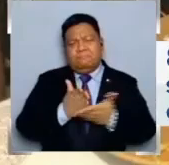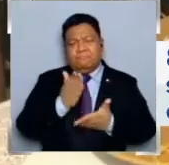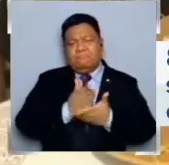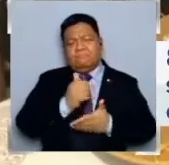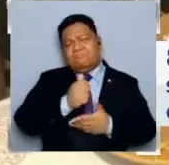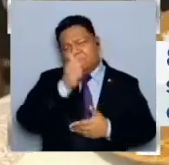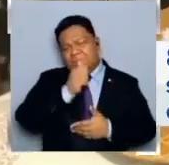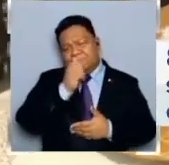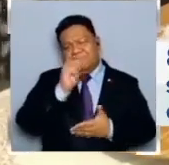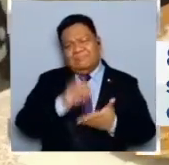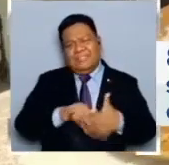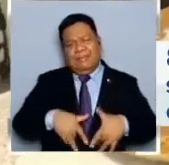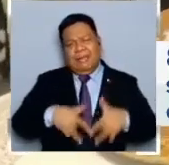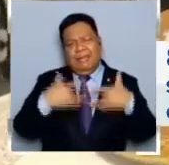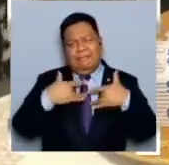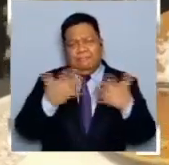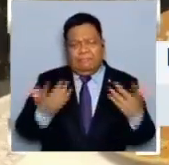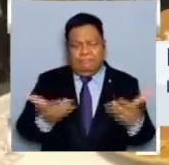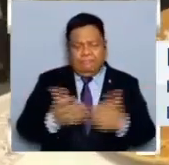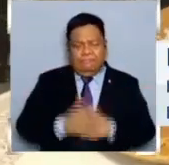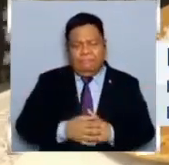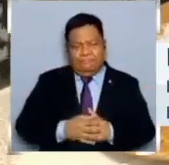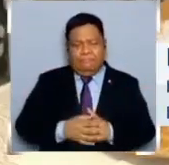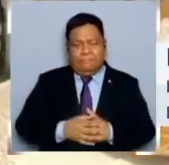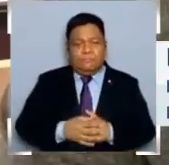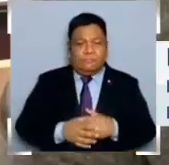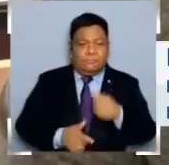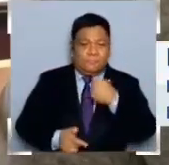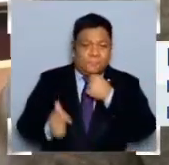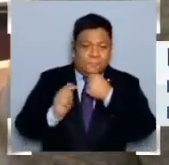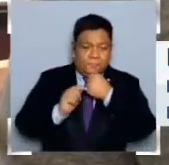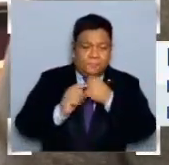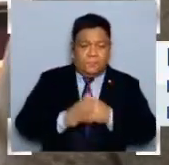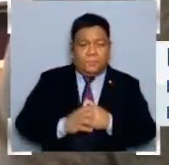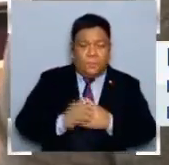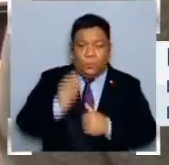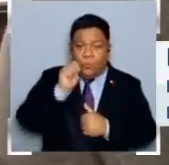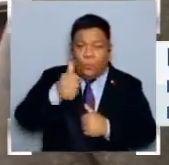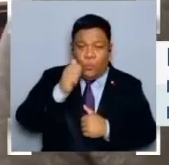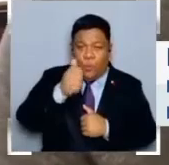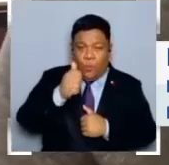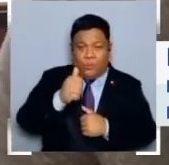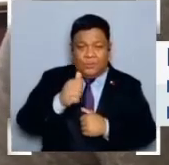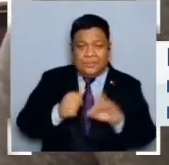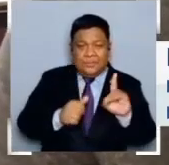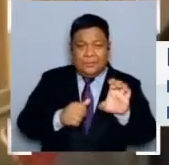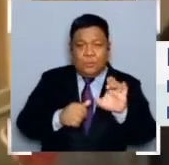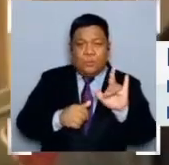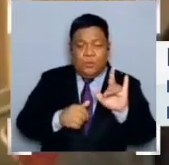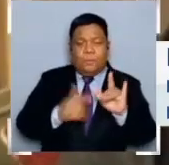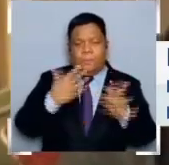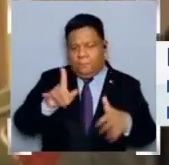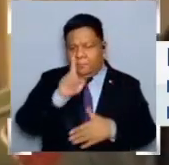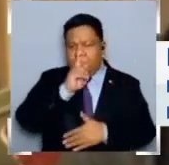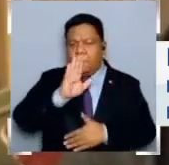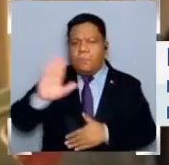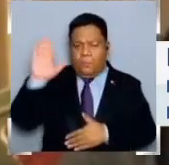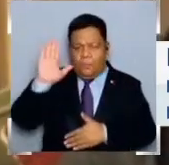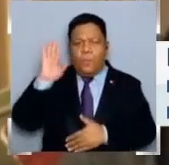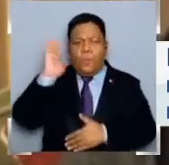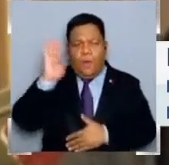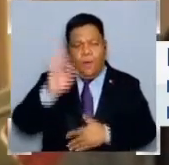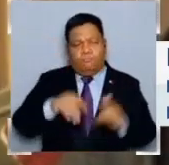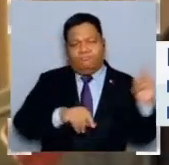kami. Bukas, araw ng Pasko, ipinangako ng airline na maisasakay na sila pa uwi ng Pilipinas. Si Clark